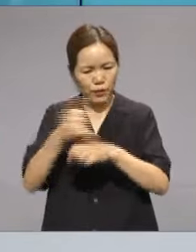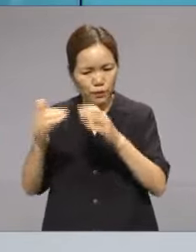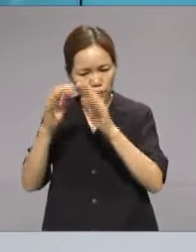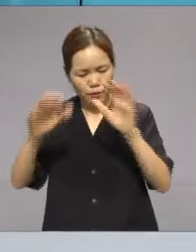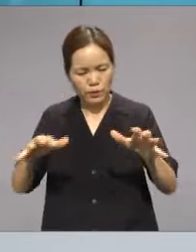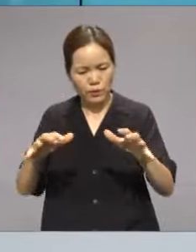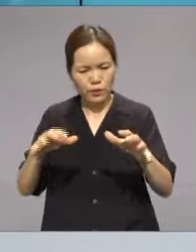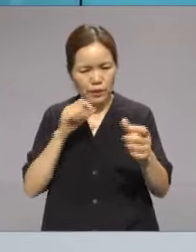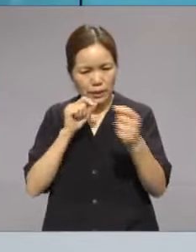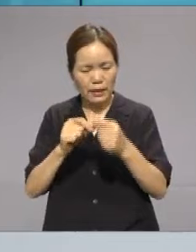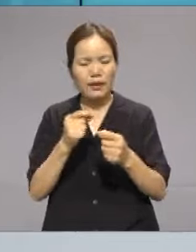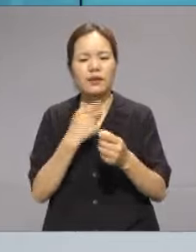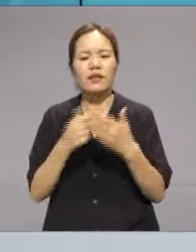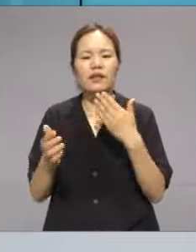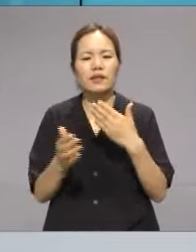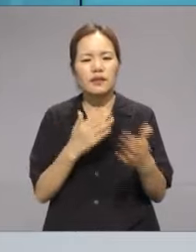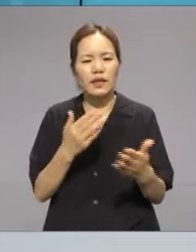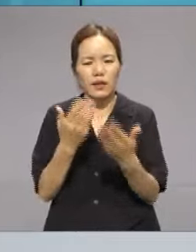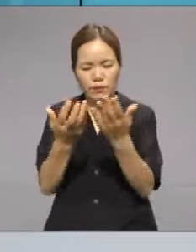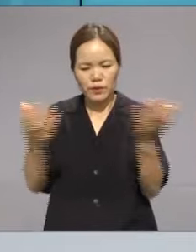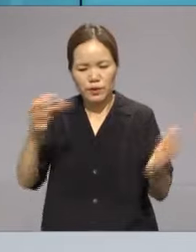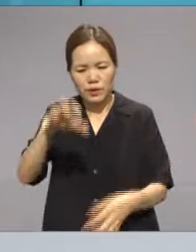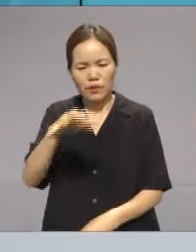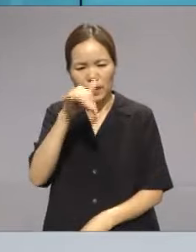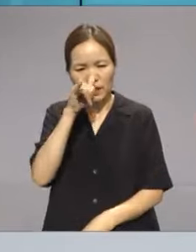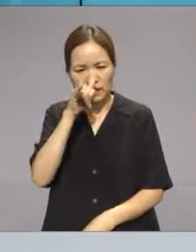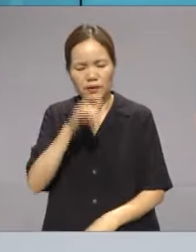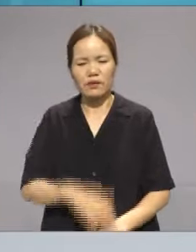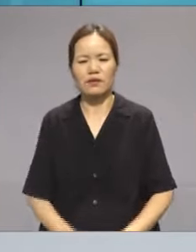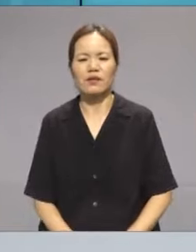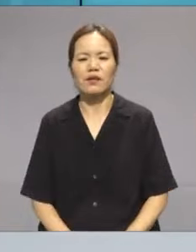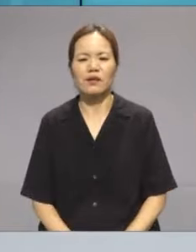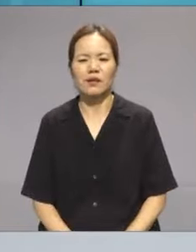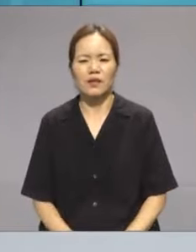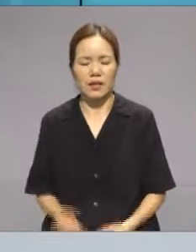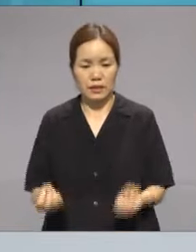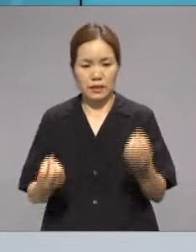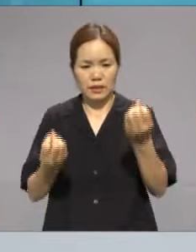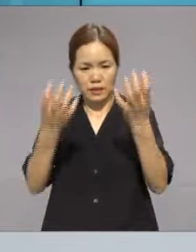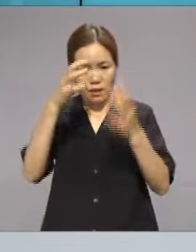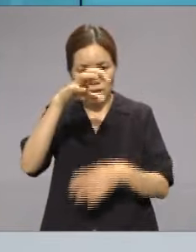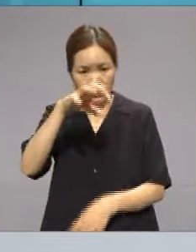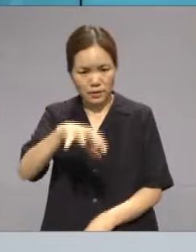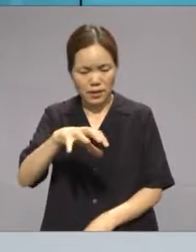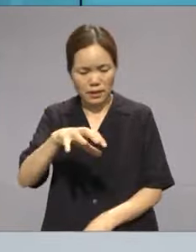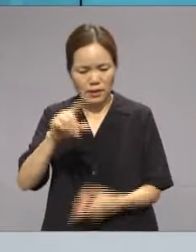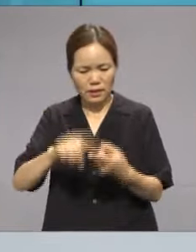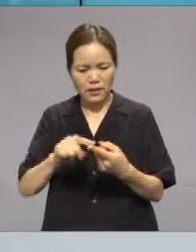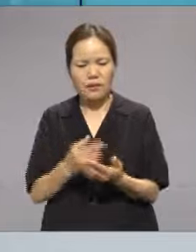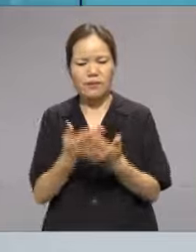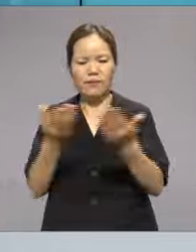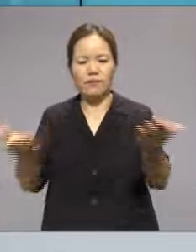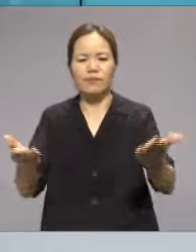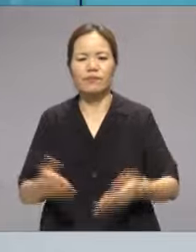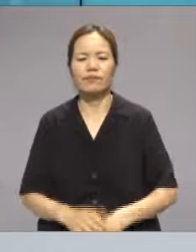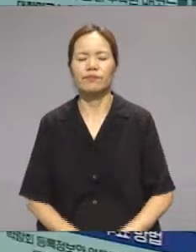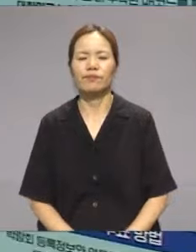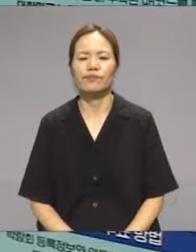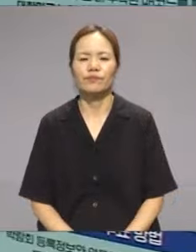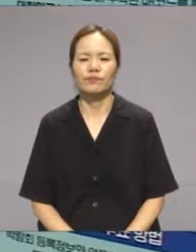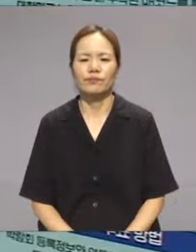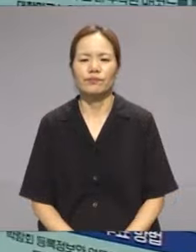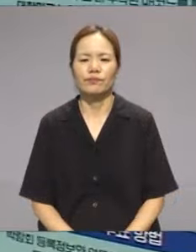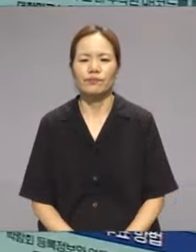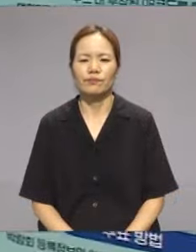다양한 체험과 전시관이 마련돼 눈길을 끌었습니다. 박람회 현장을 유성훈 기자가 다녀왔습니다.